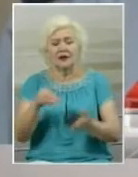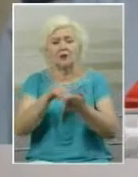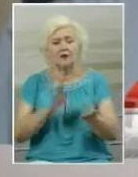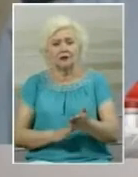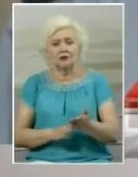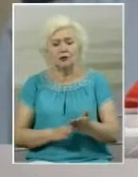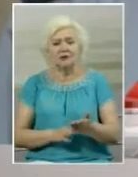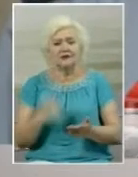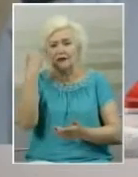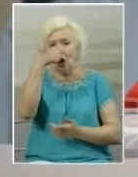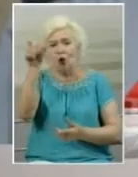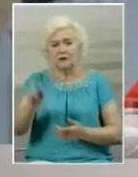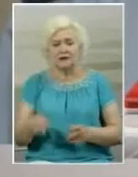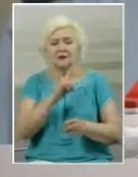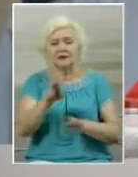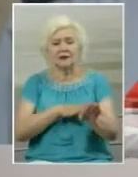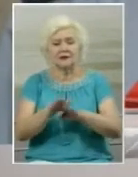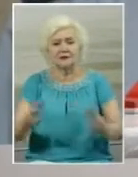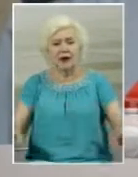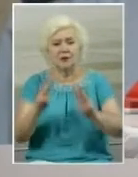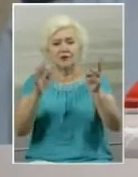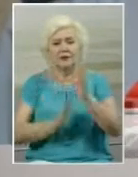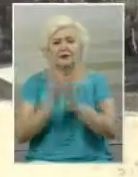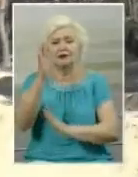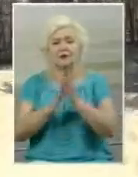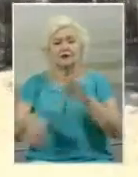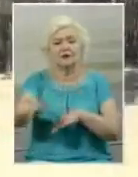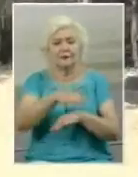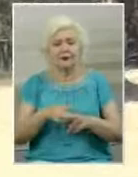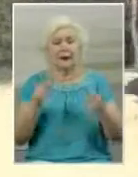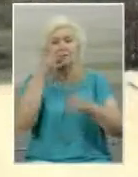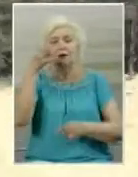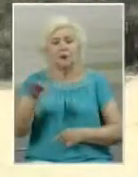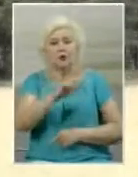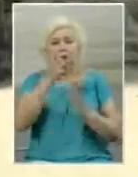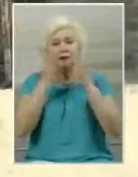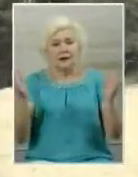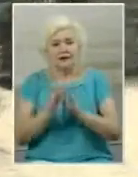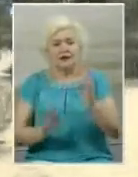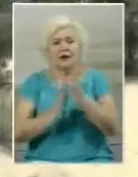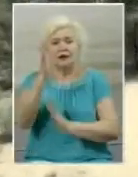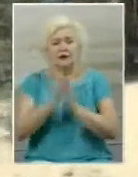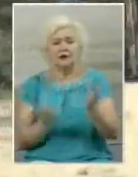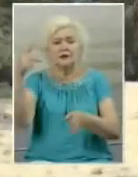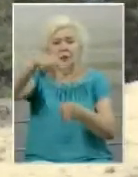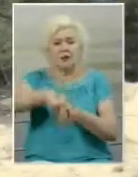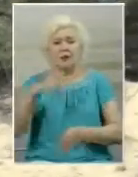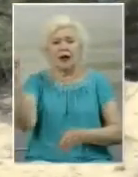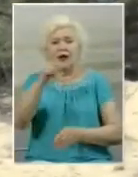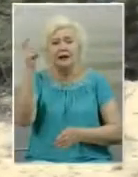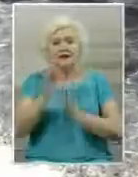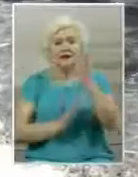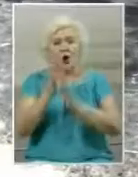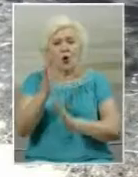які здійснили підпал лісових насаджень. Відповідальність за збереження лісу покладено на лісгоспи, які